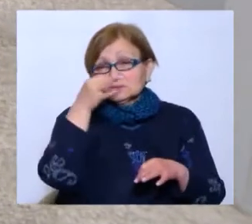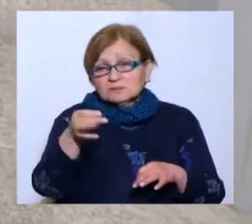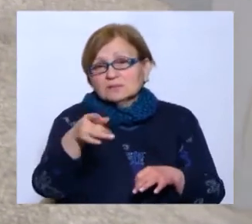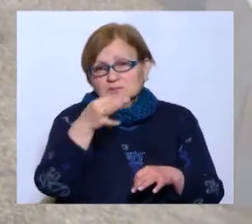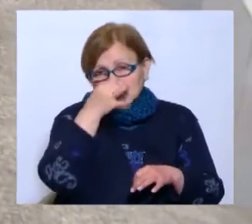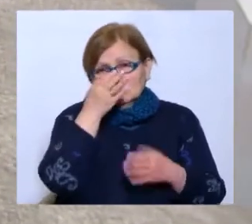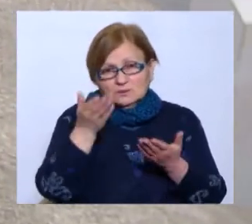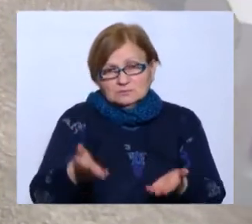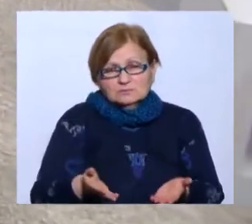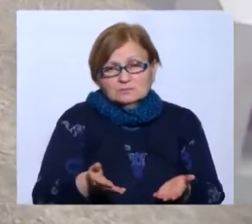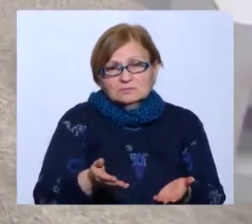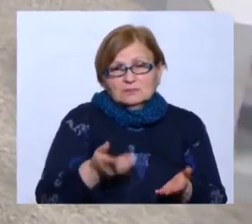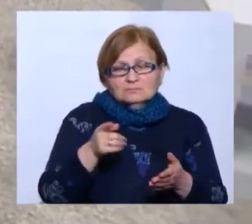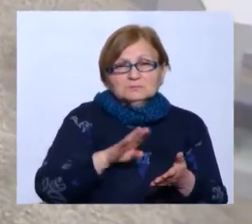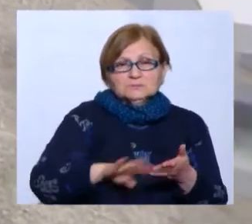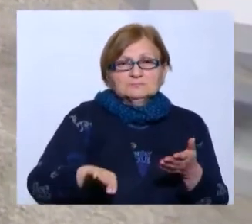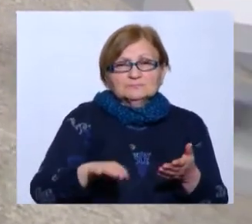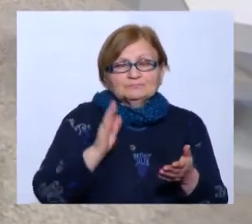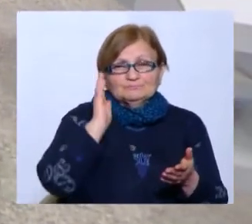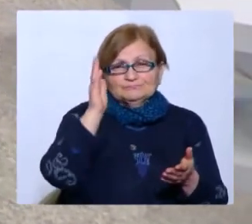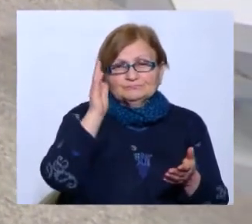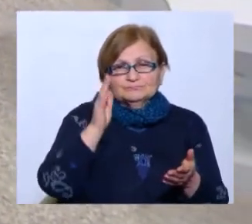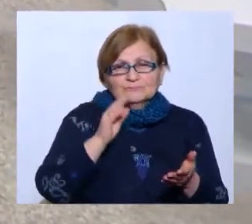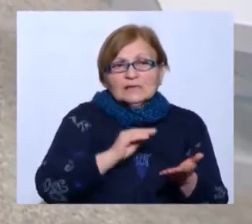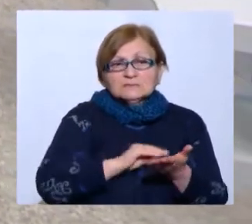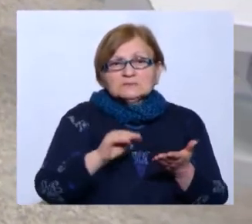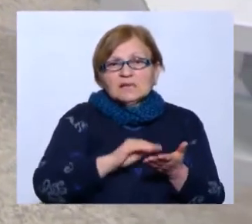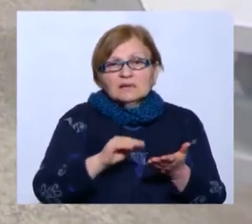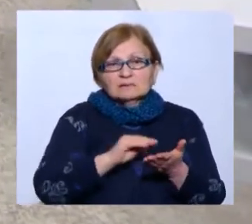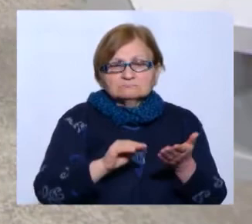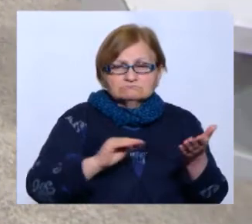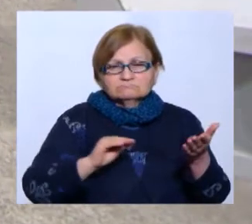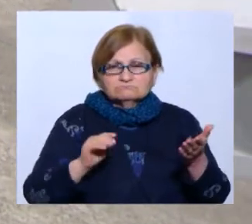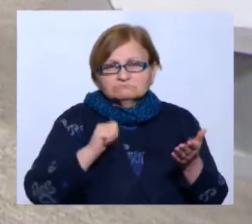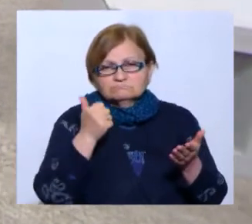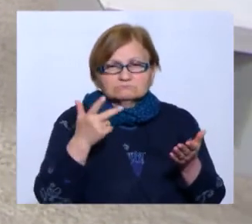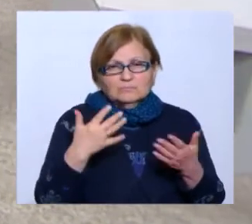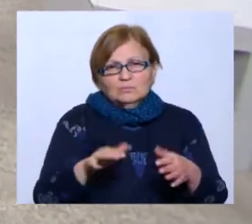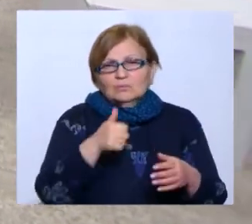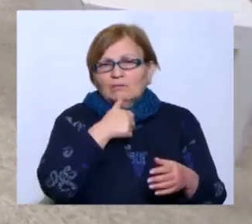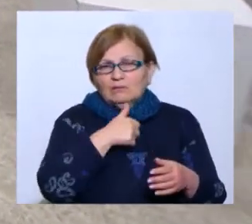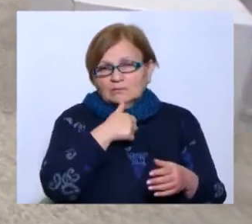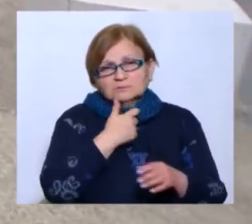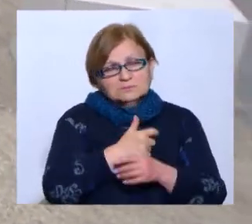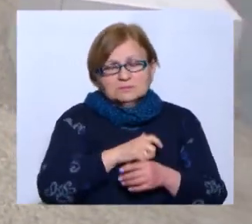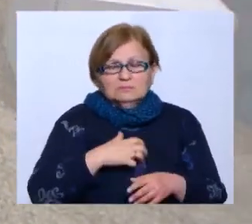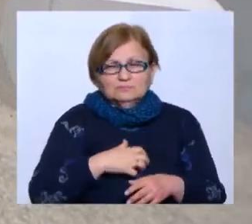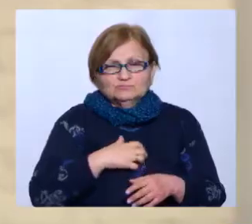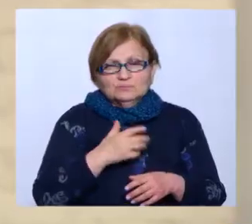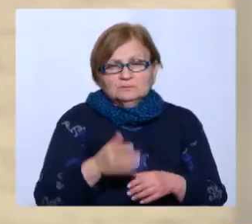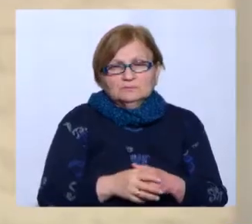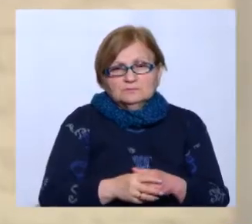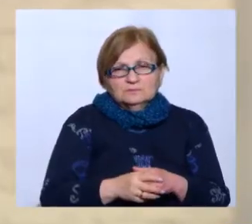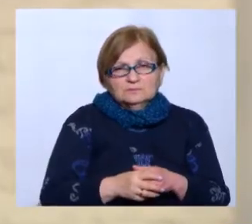ამაში და გარდა ამისა, რა თქმა უნდა, გექნებათ წერის გამოცდილებაც, რომელიც ასევე ძალიან მნიშვნელოვანია.